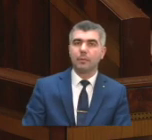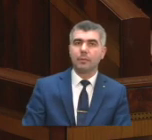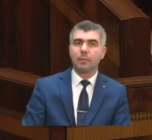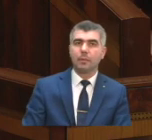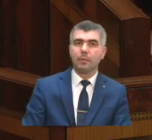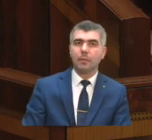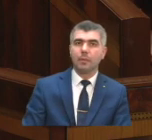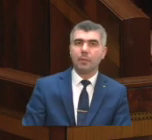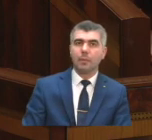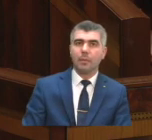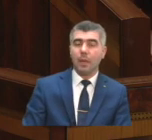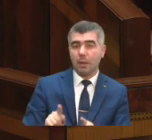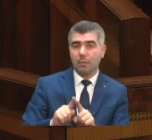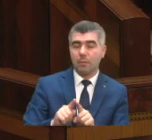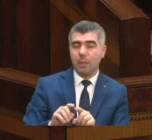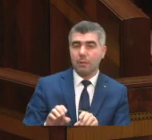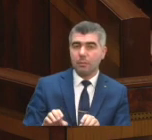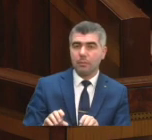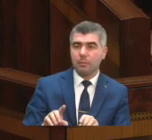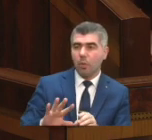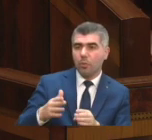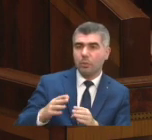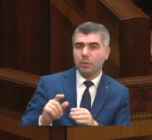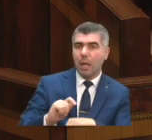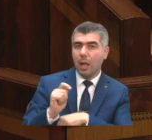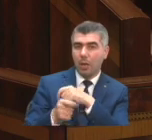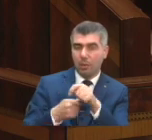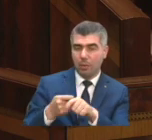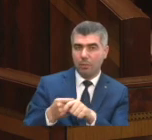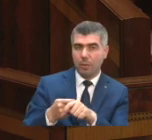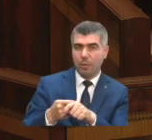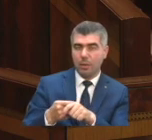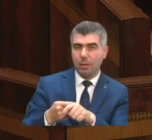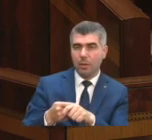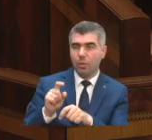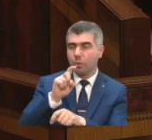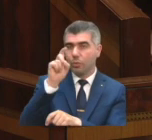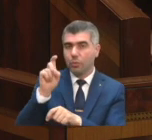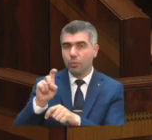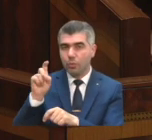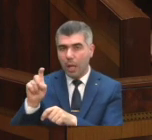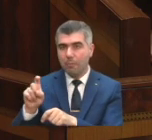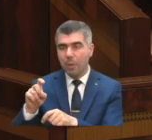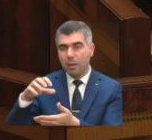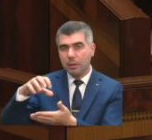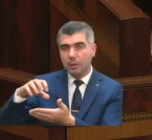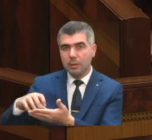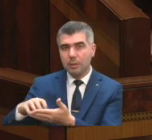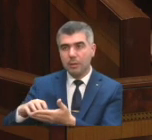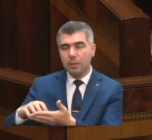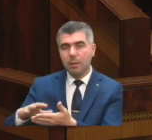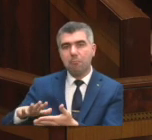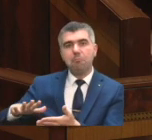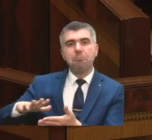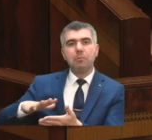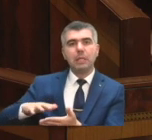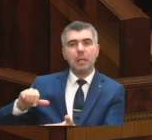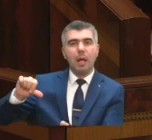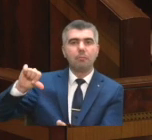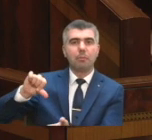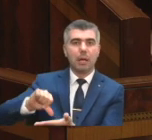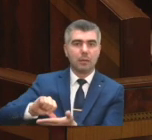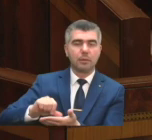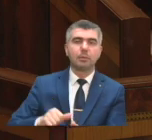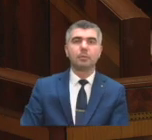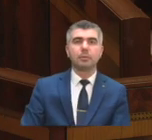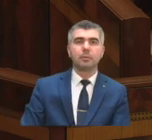يعني هي اللي كتربط الساكنة ديال العالم القروي في الجامعات وفي المداشر بالمركز ديال الإقليم. مع الأسف